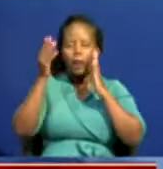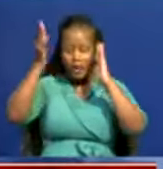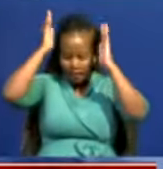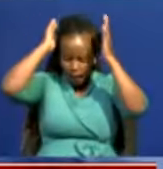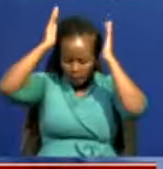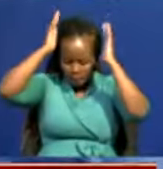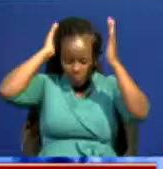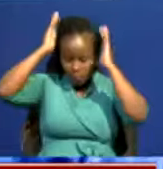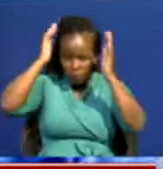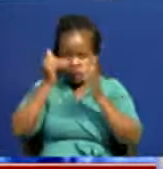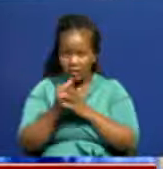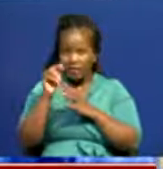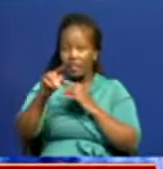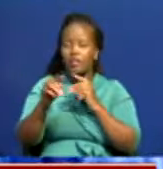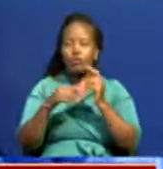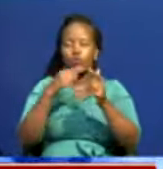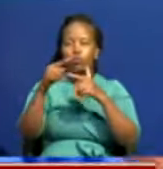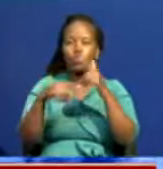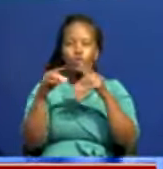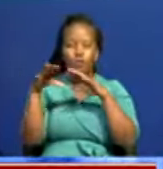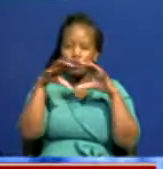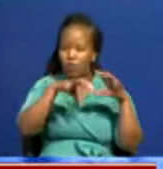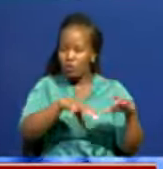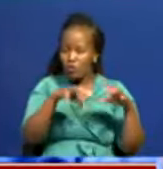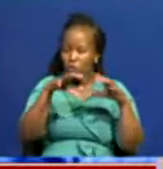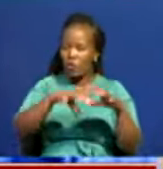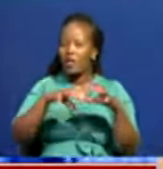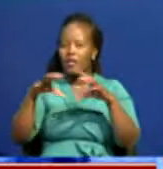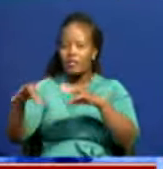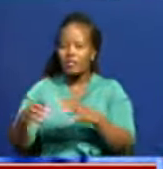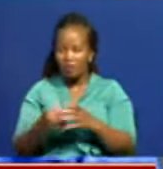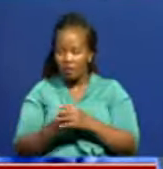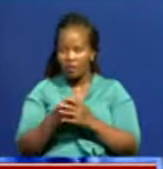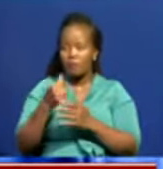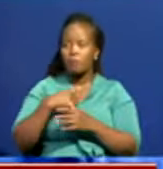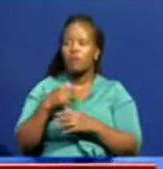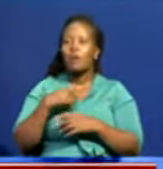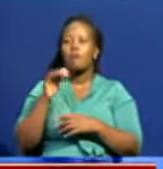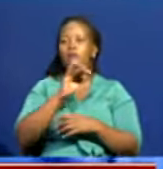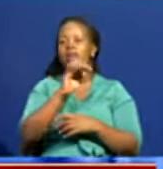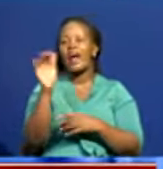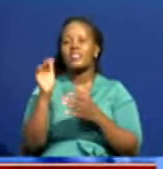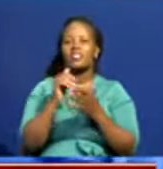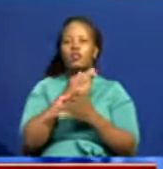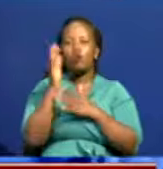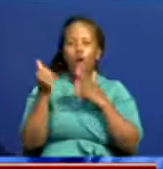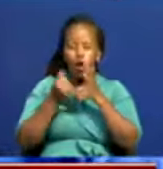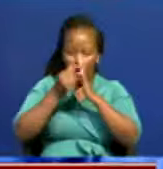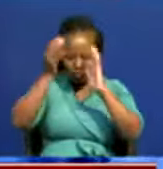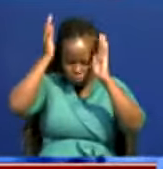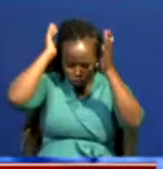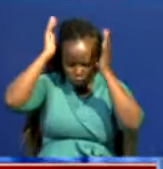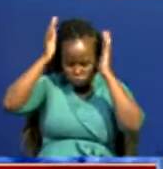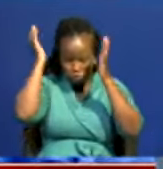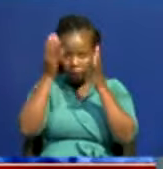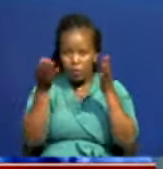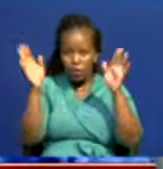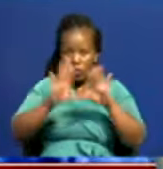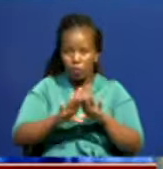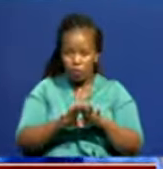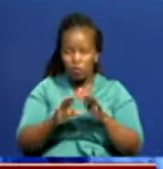inakuonyesha utaendelea kuumia. Mimi naomba hizo fichinjio zote zifungwe. Kitu ya pili, hizi gozi za punda zinapelekwa